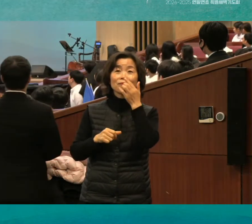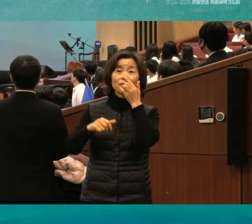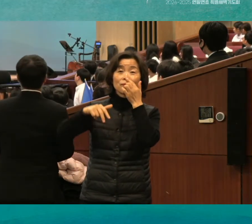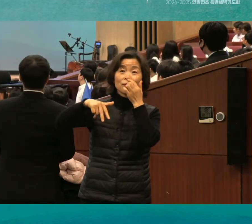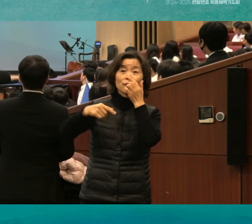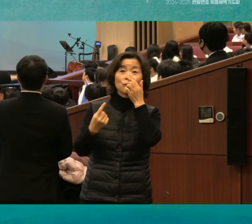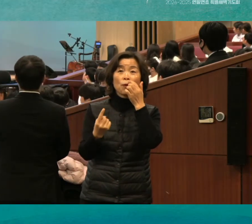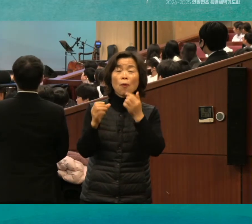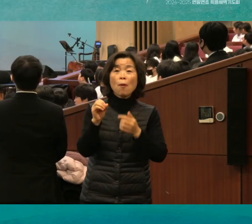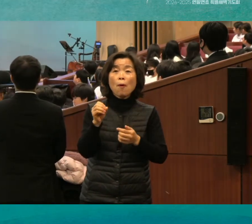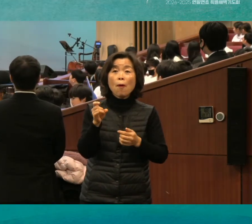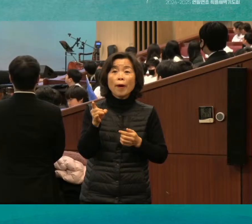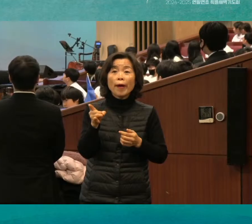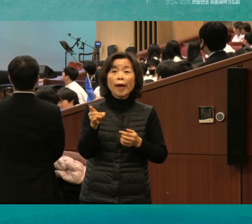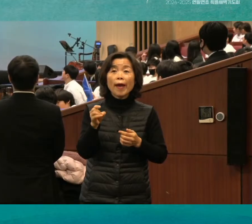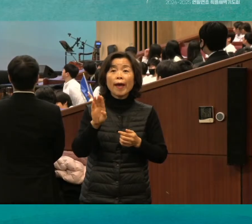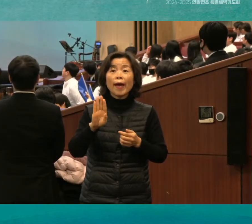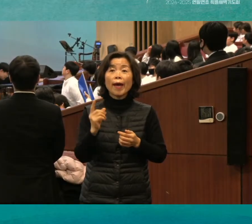2학년입니다.